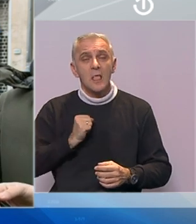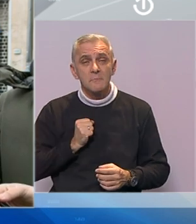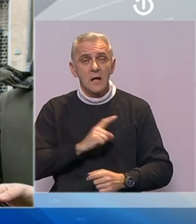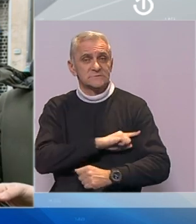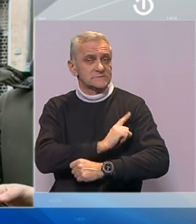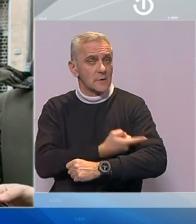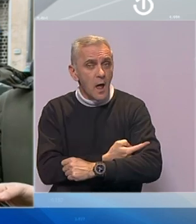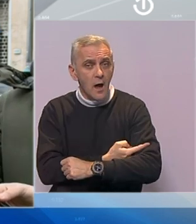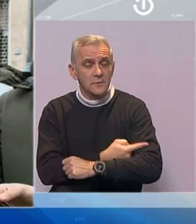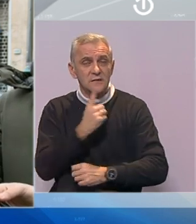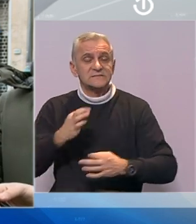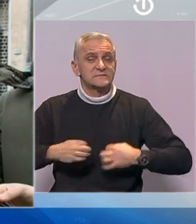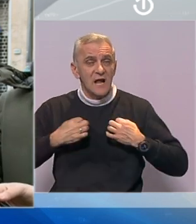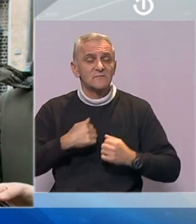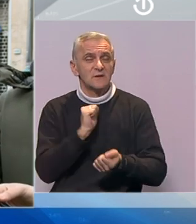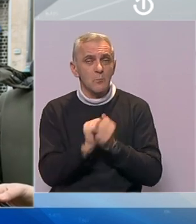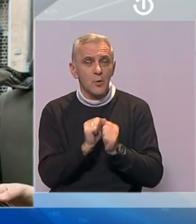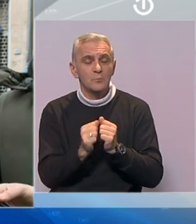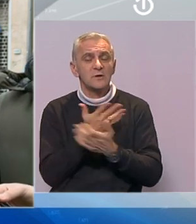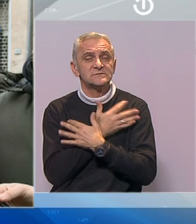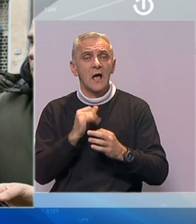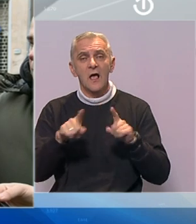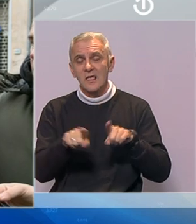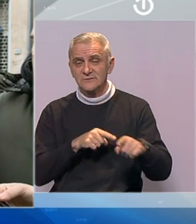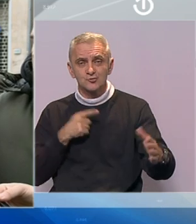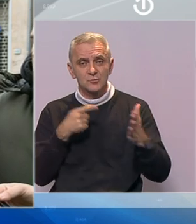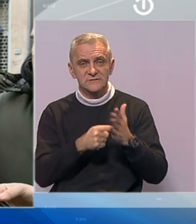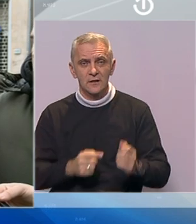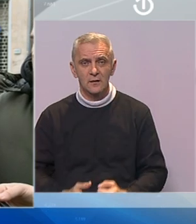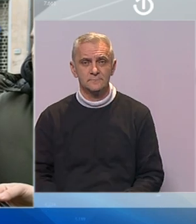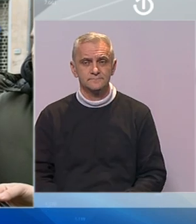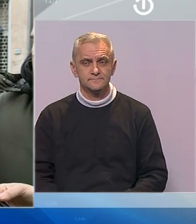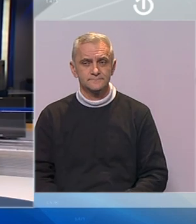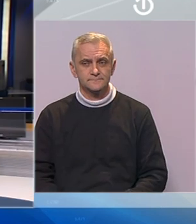snage i zdravlja da se borimo za isti cilj.